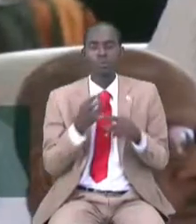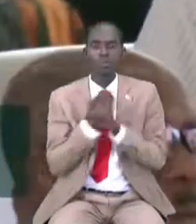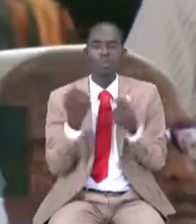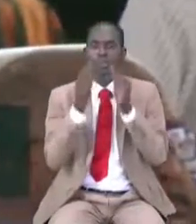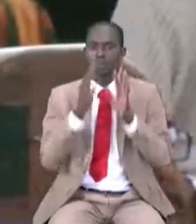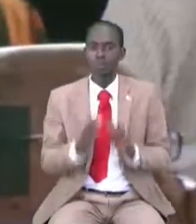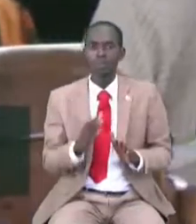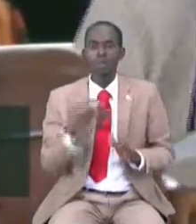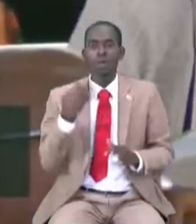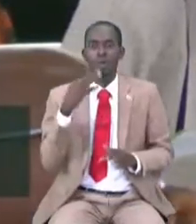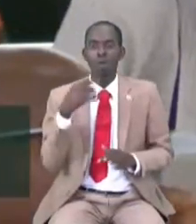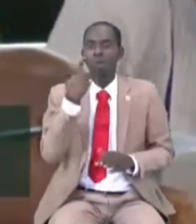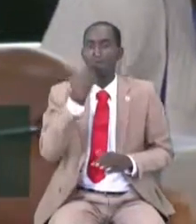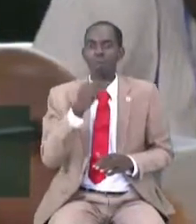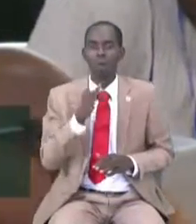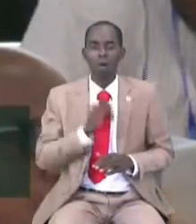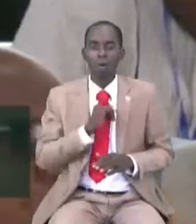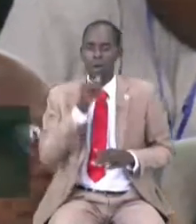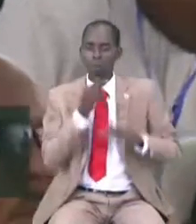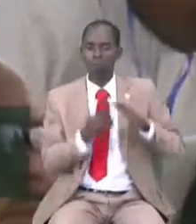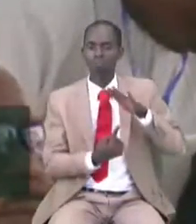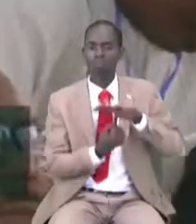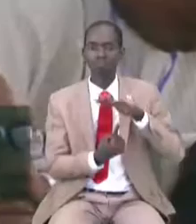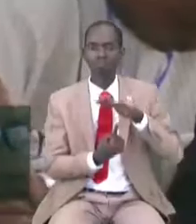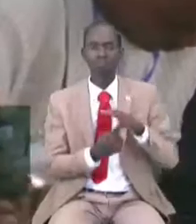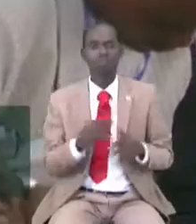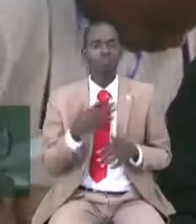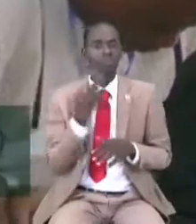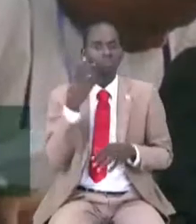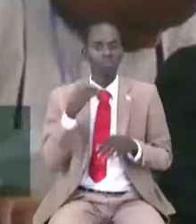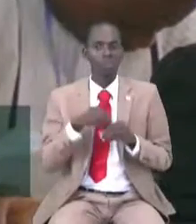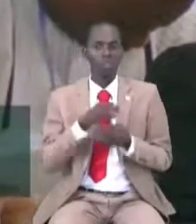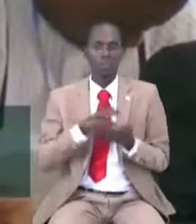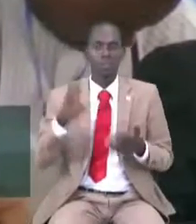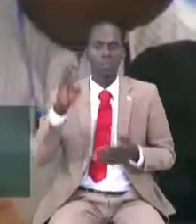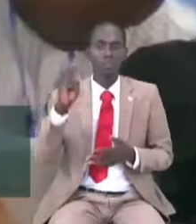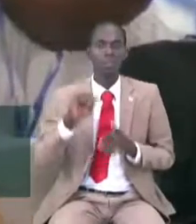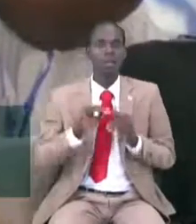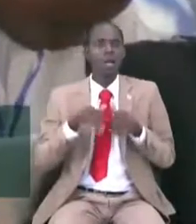Verset 16. Mais j'ai obtenu miséricorde.